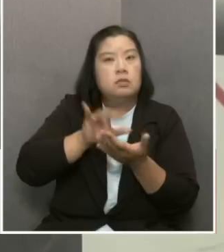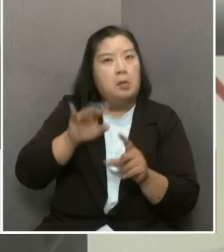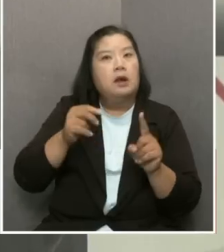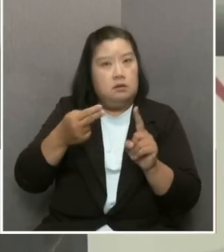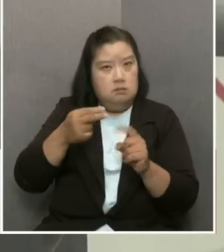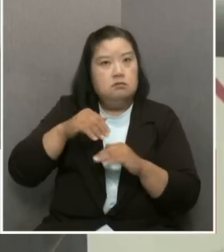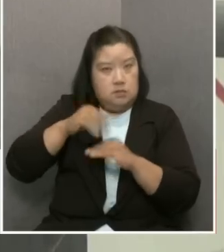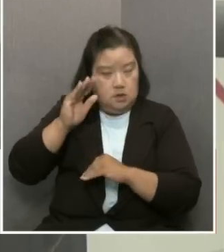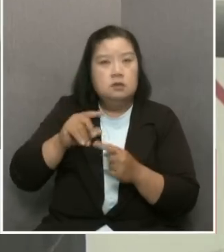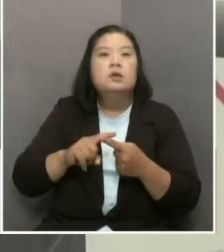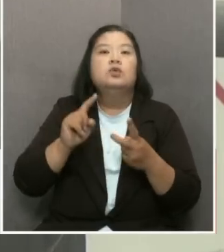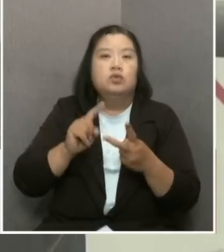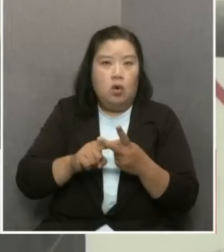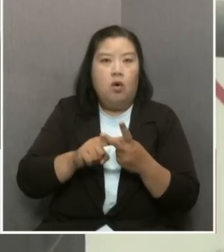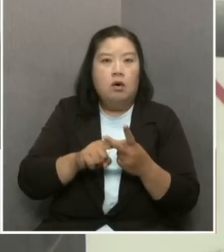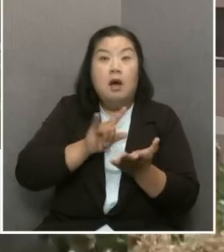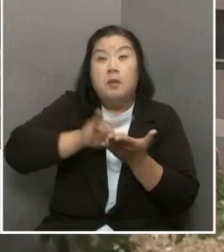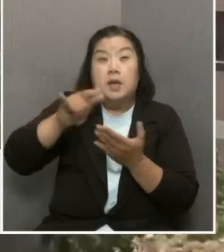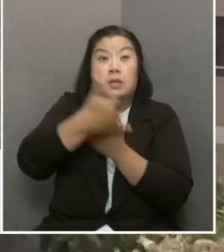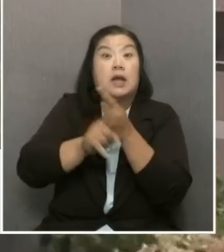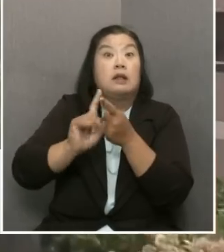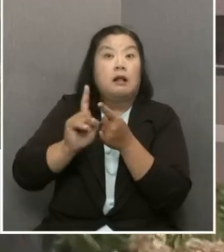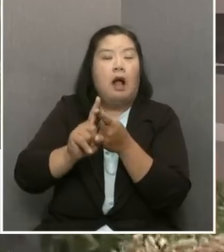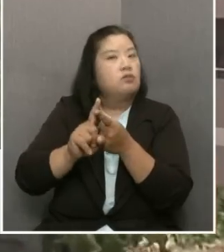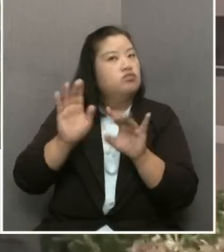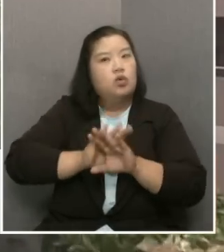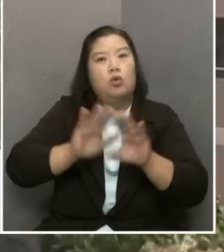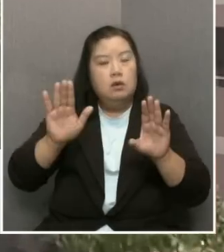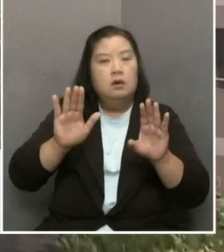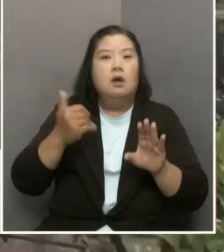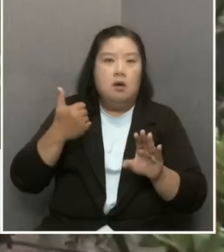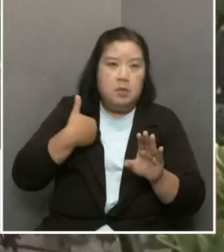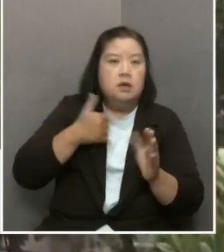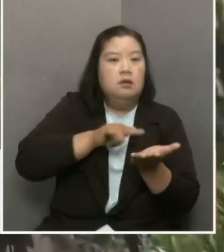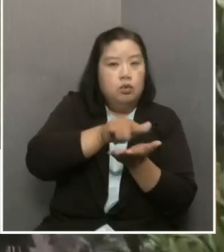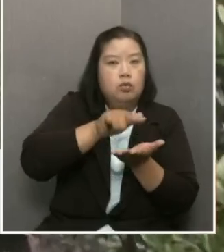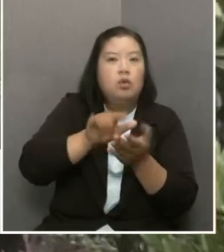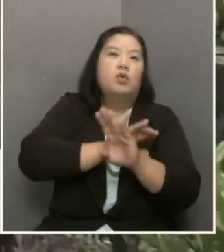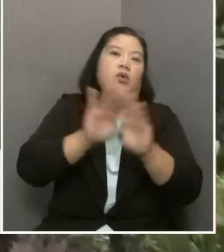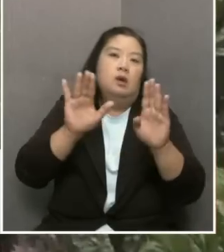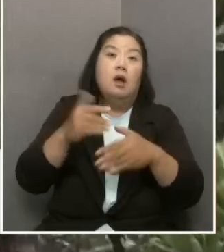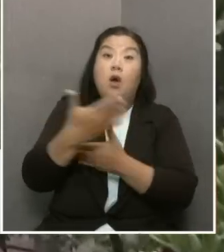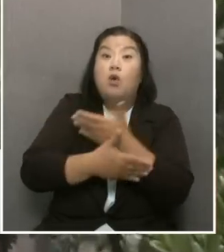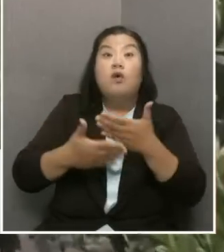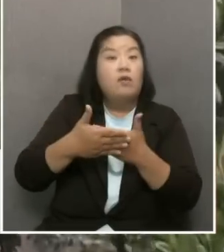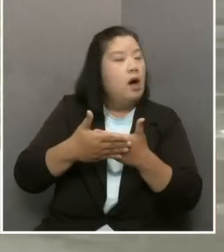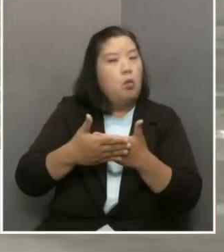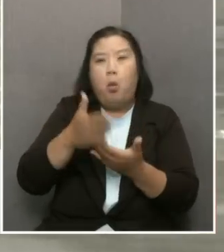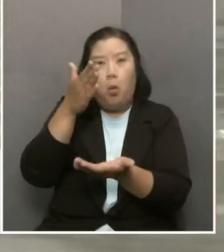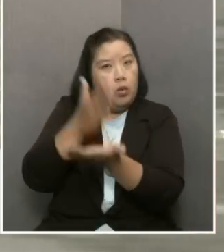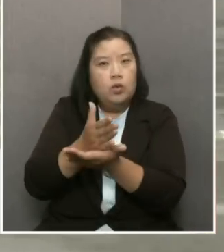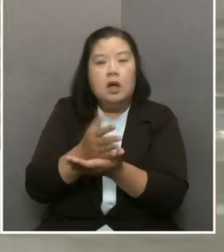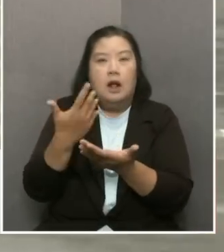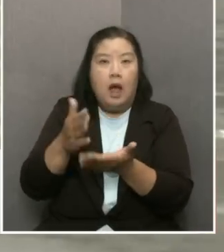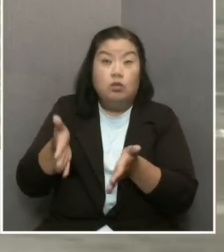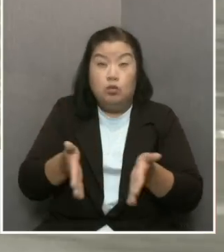ยกเลิกเที่ยวบินพาณิชย์ขาออกทั้งหมดจากสนามบินคันไซชูบุและนางโงย่ารถไฟหยุดวิ่งหลายสิบสายถนน